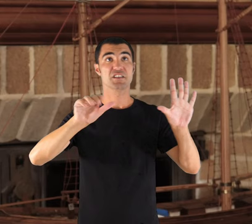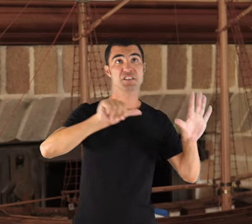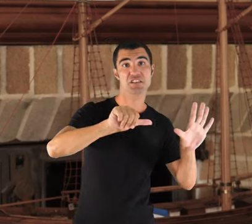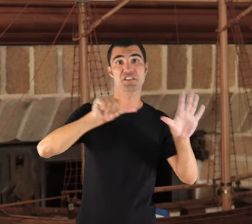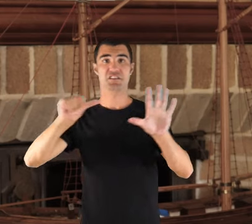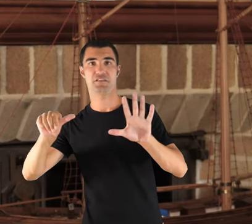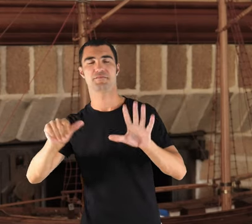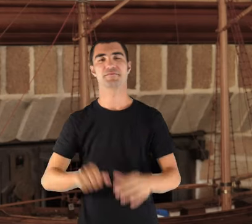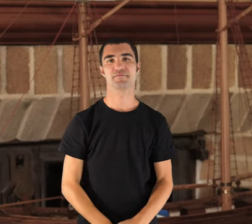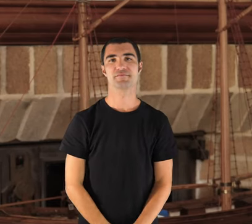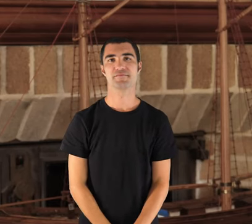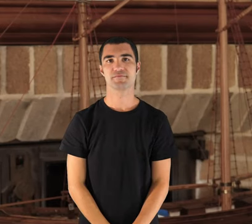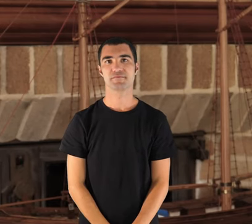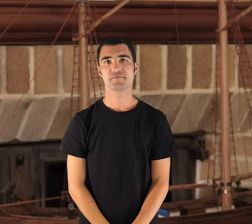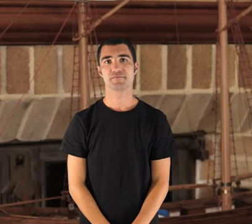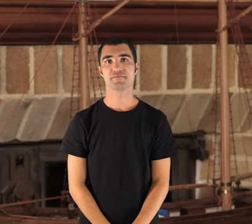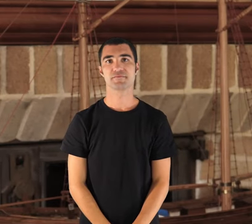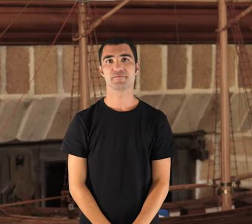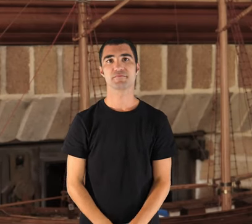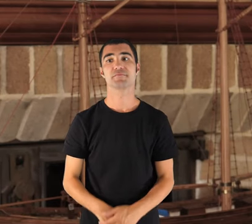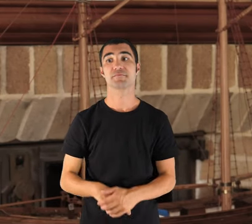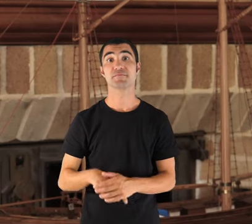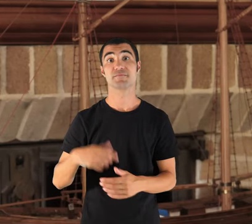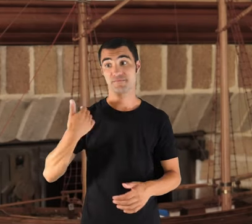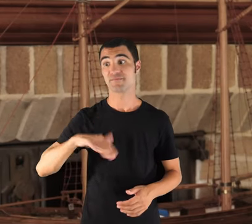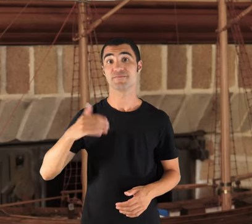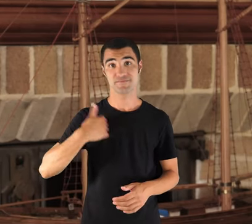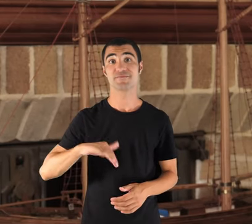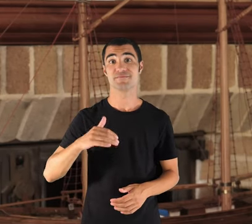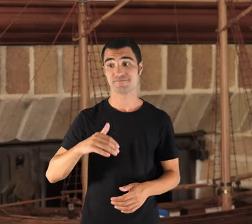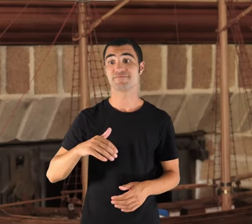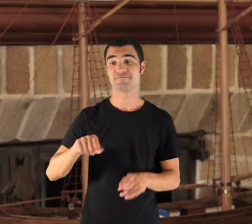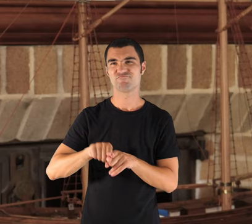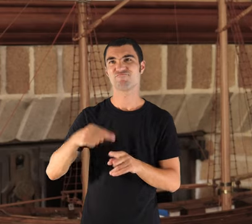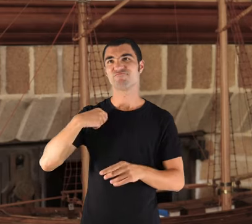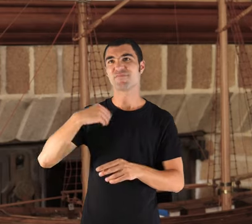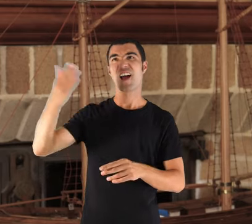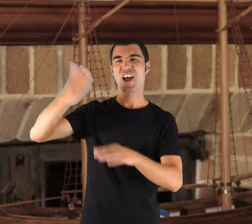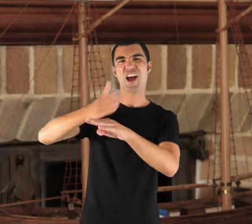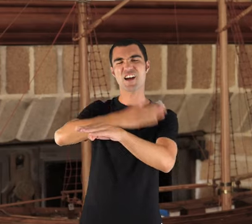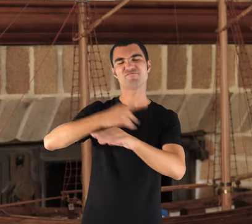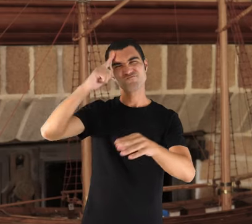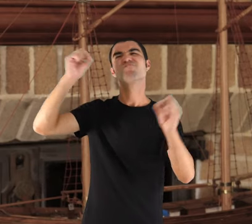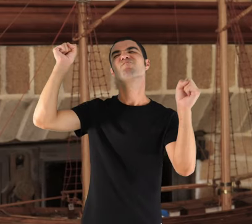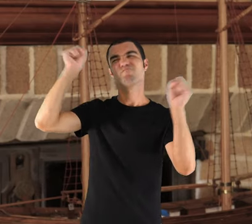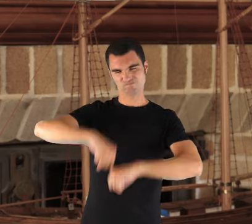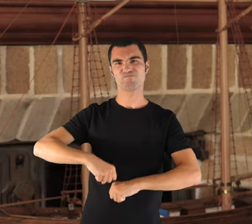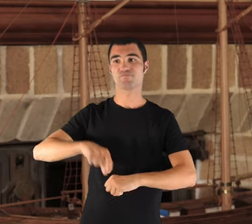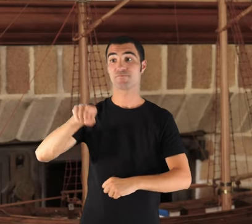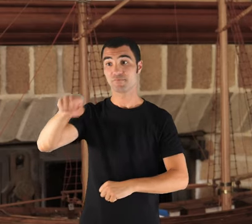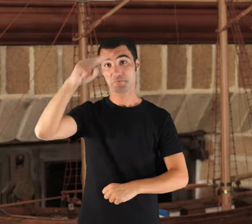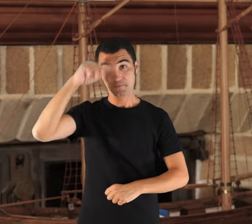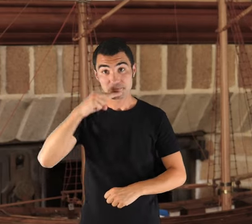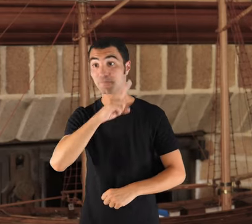que ja havia dit, havia decidit antes, i mon pare